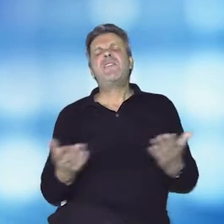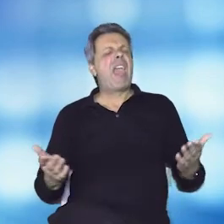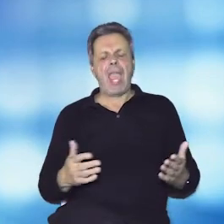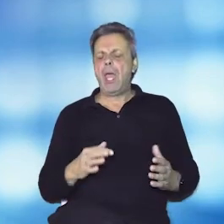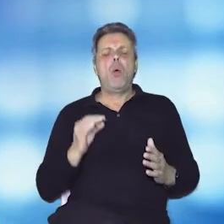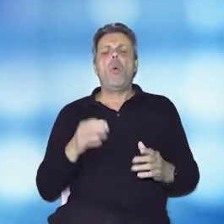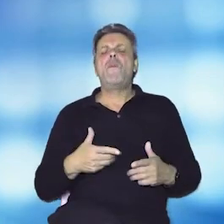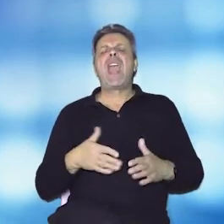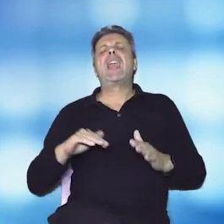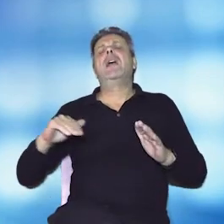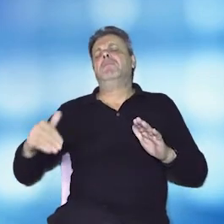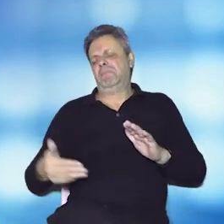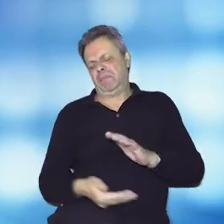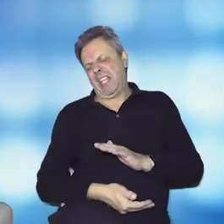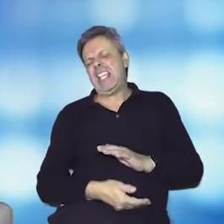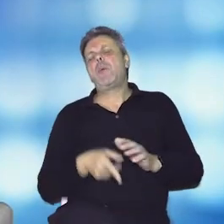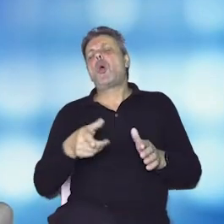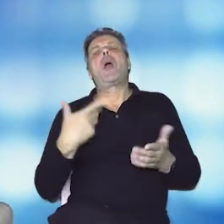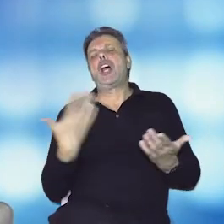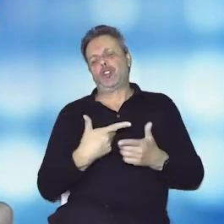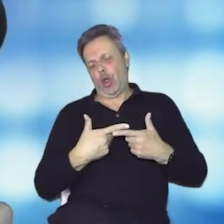dozvoljeno. Znači, zanemarimo.